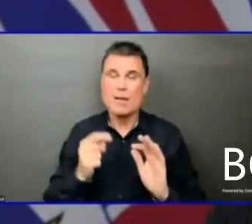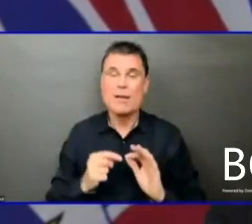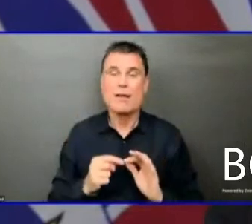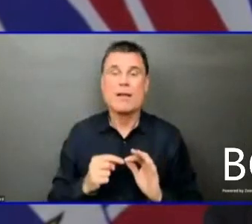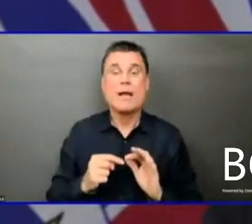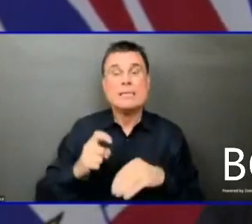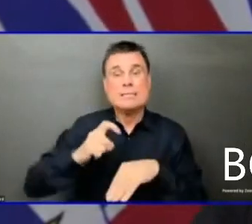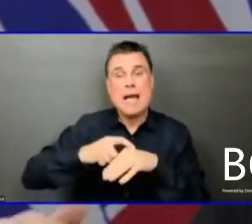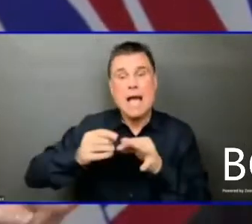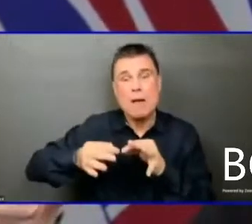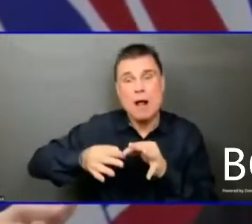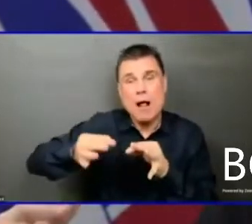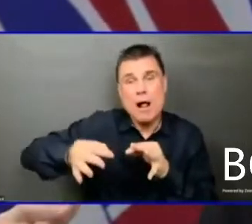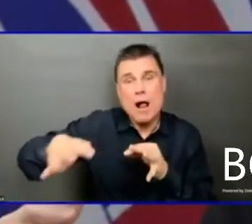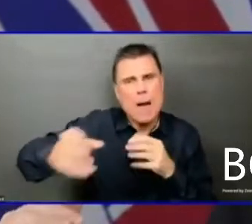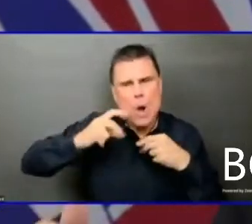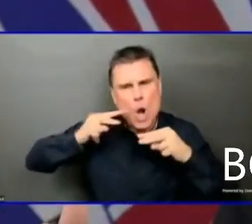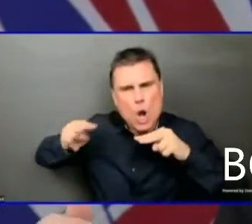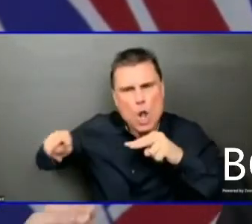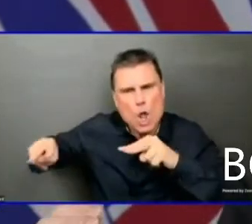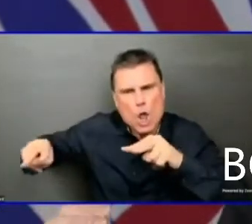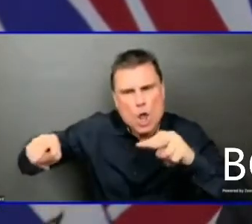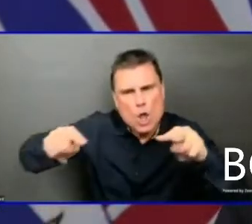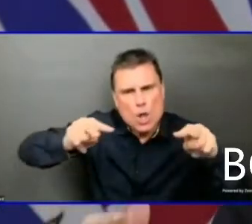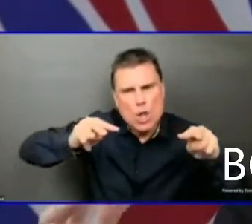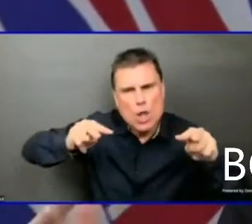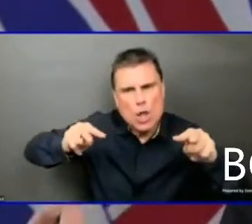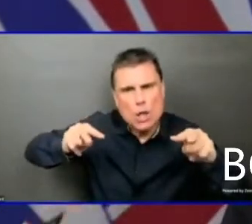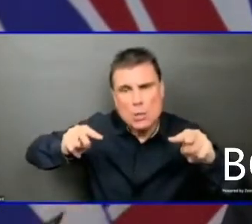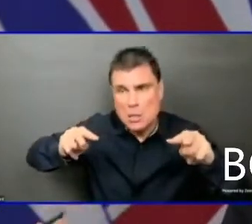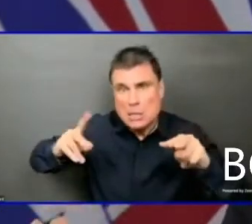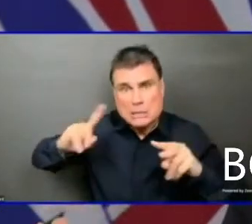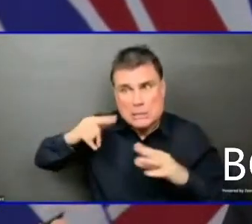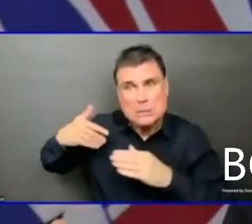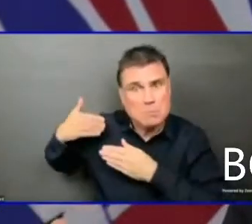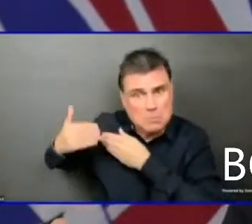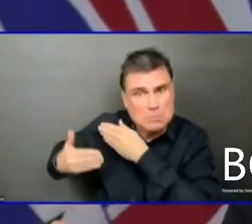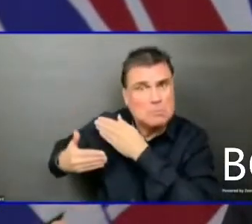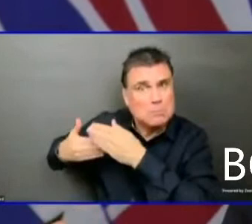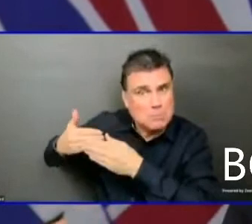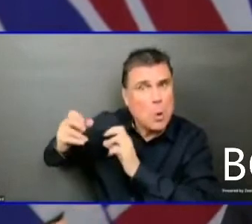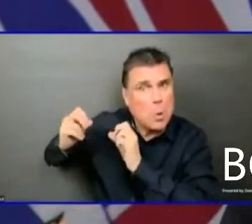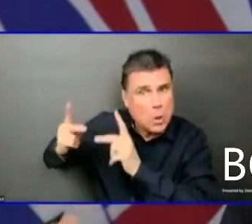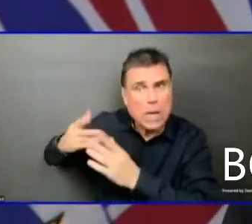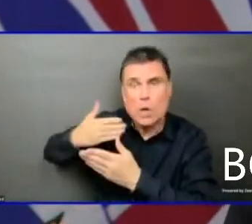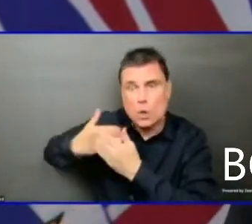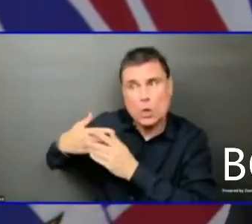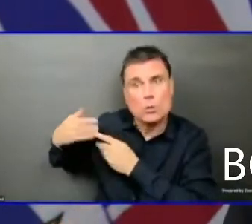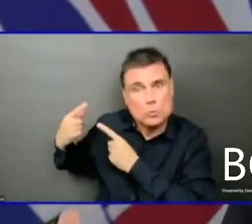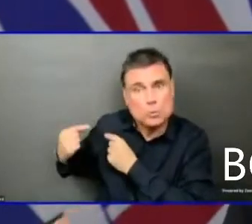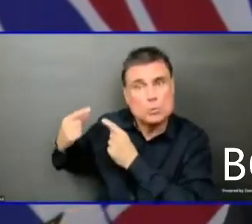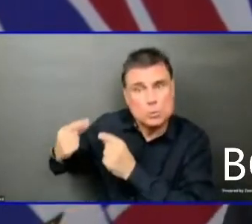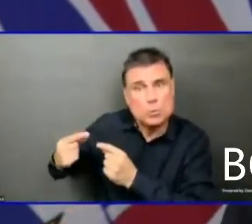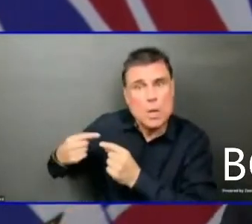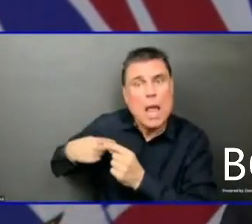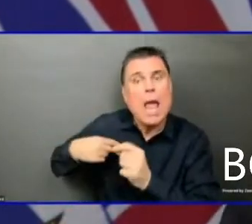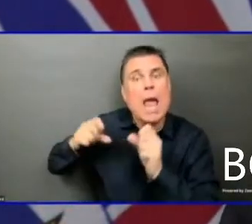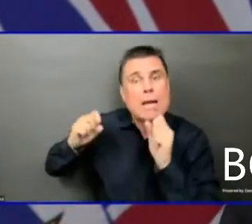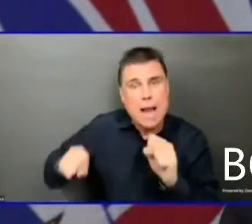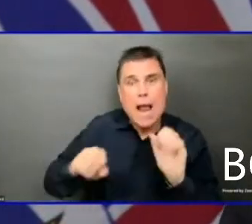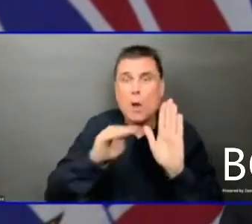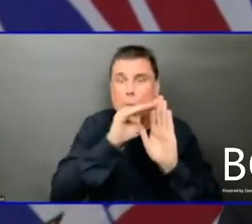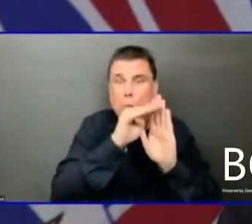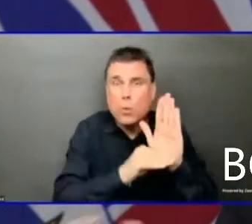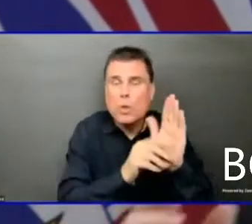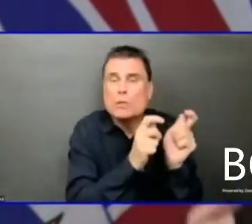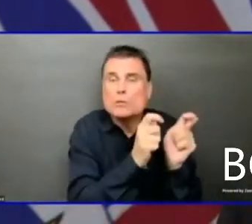to increase some of the take away some of the restrictions we have in place now 那么现 and 在 be 看到 able 了 to 我 do 们这 that 个限